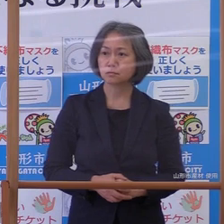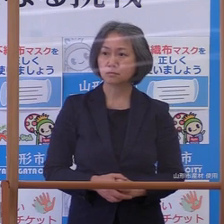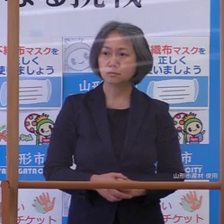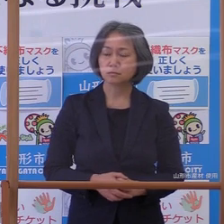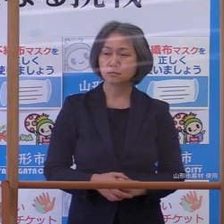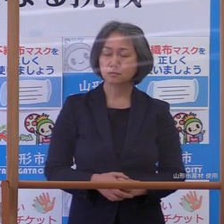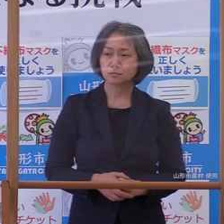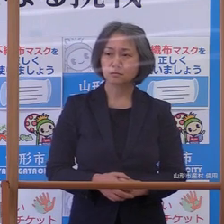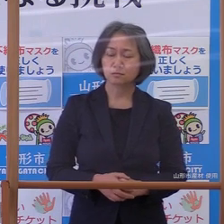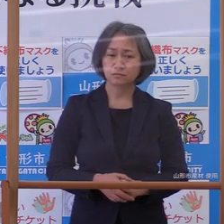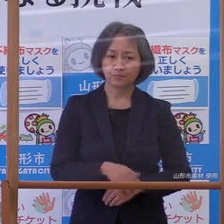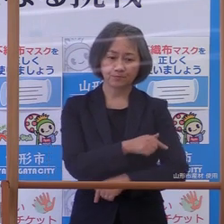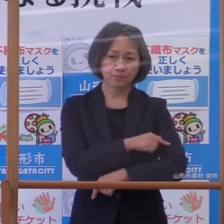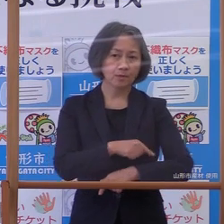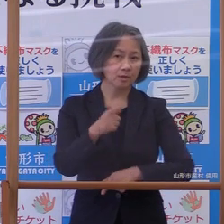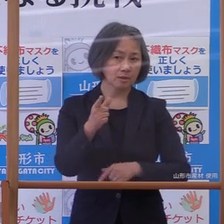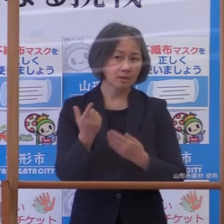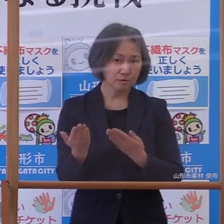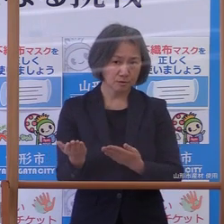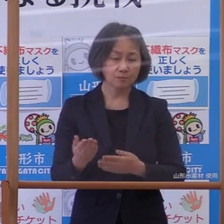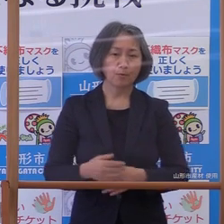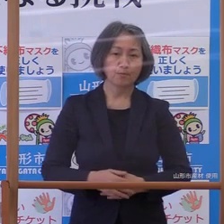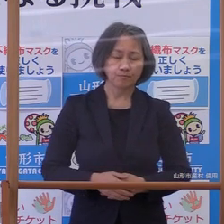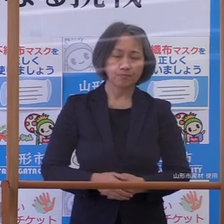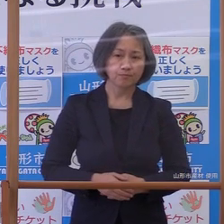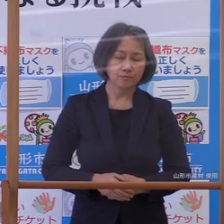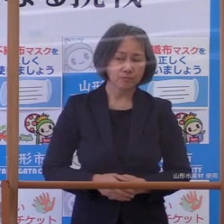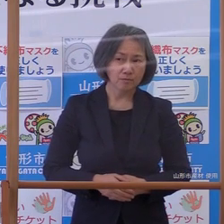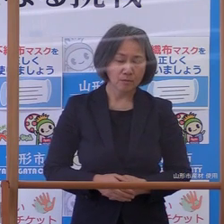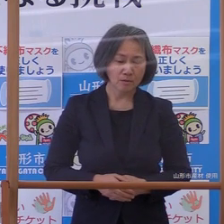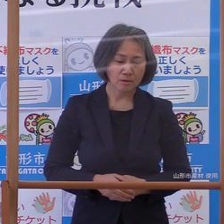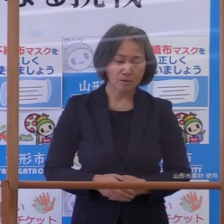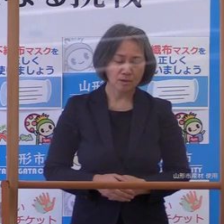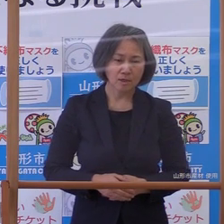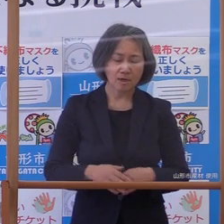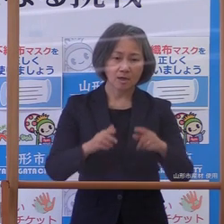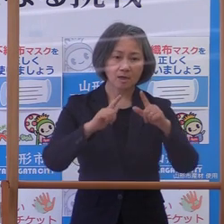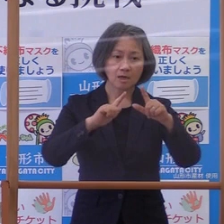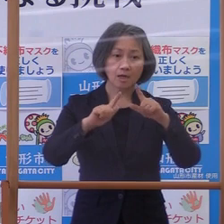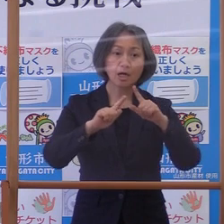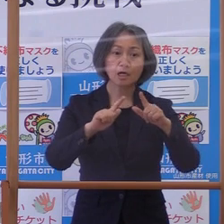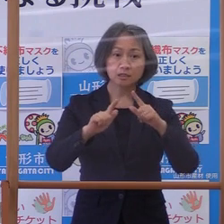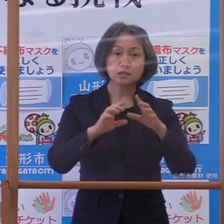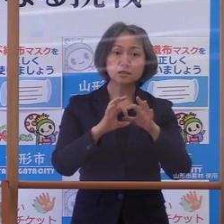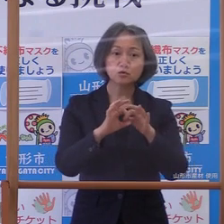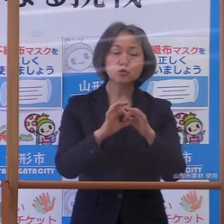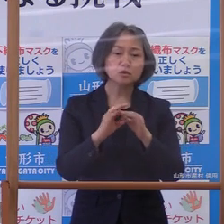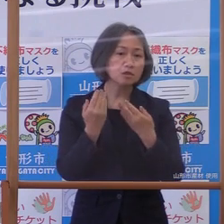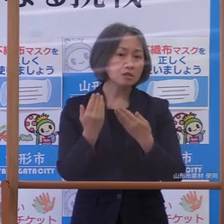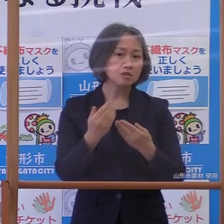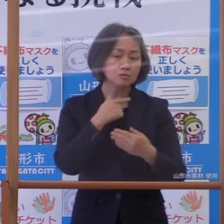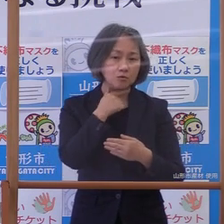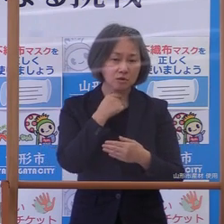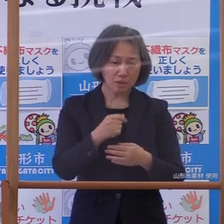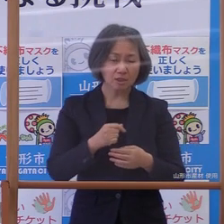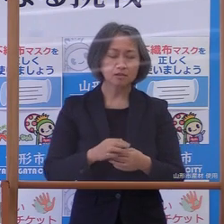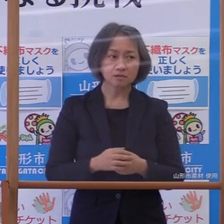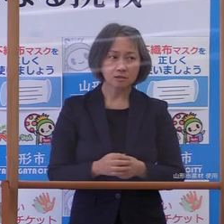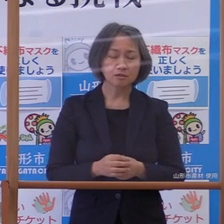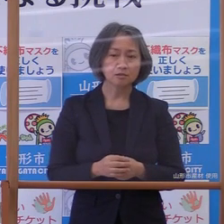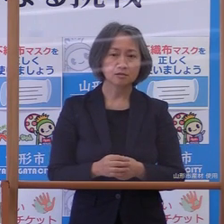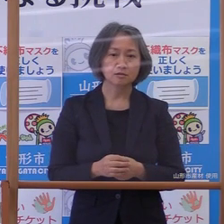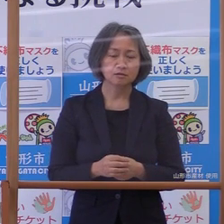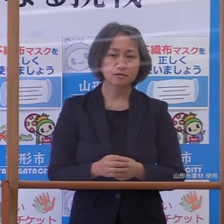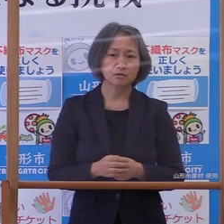河北新報の栗原です。よろしくお願いします。同じく LINE の公式アカウントのリニューアルについてですけれ